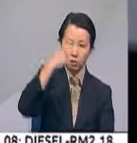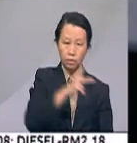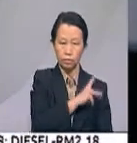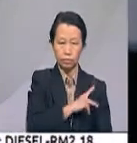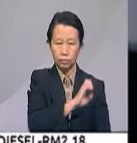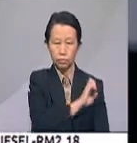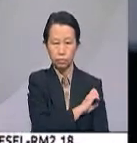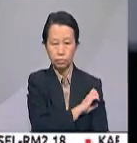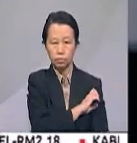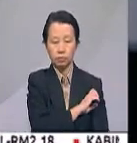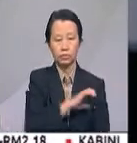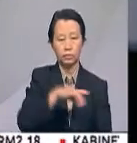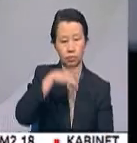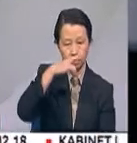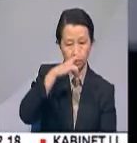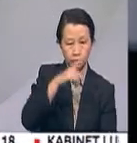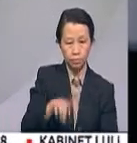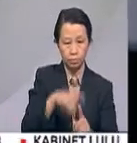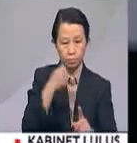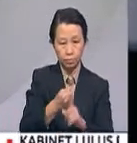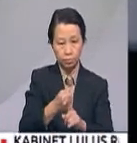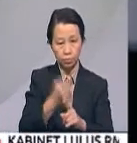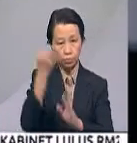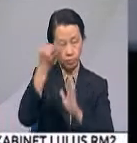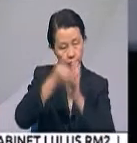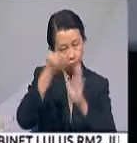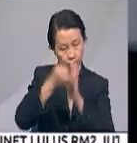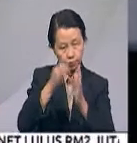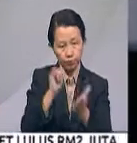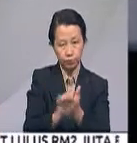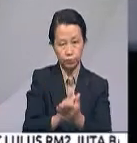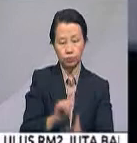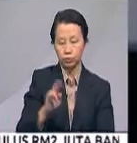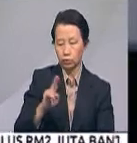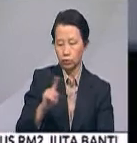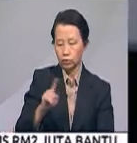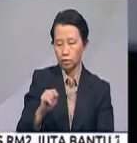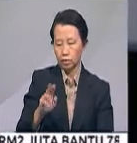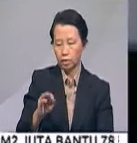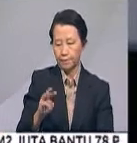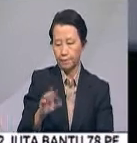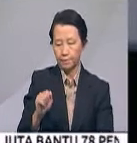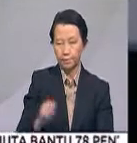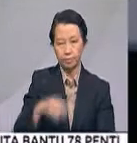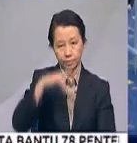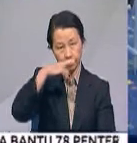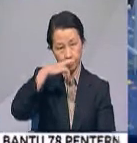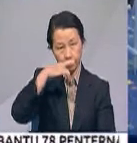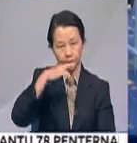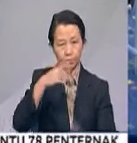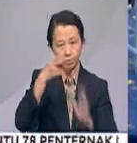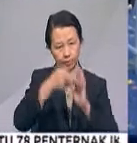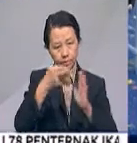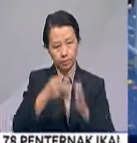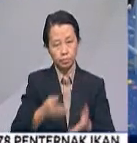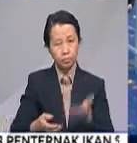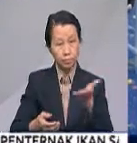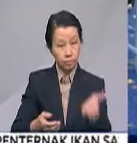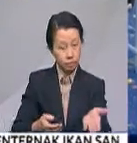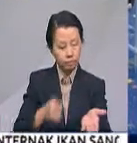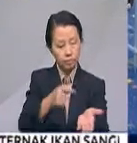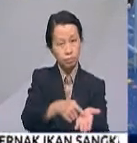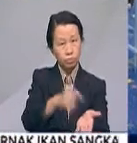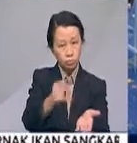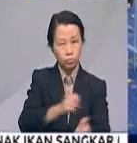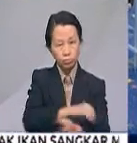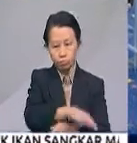WOW Animation yang juga pengarah filem tersebut, Usamah Zaid Yassin, filem Ejen Ali The Movie dipertaruhkan agar dapat